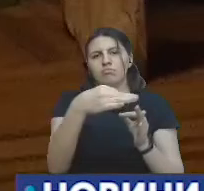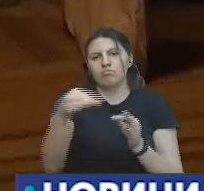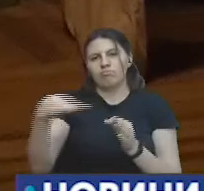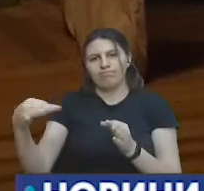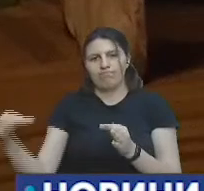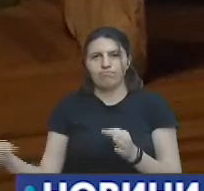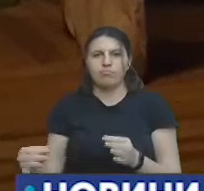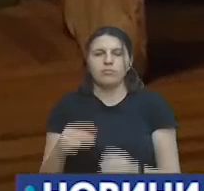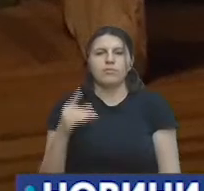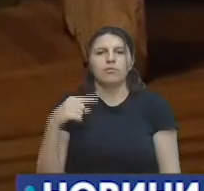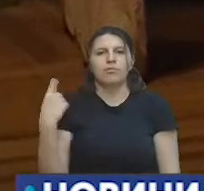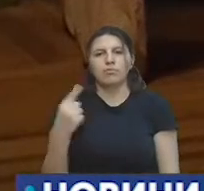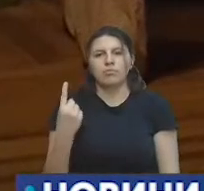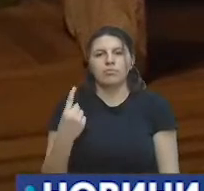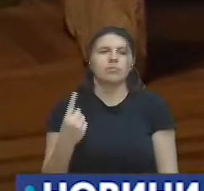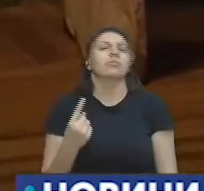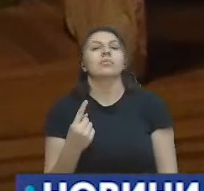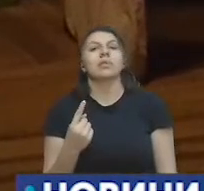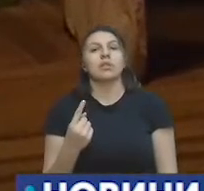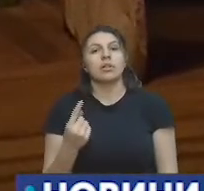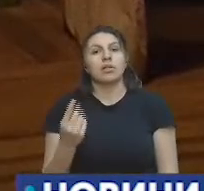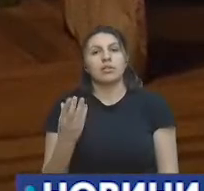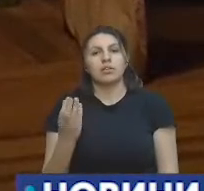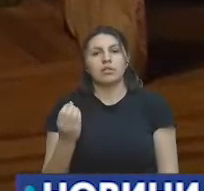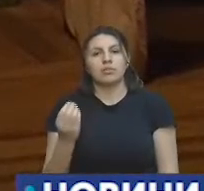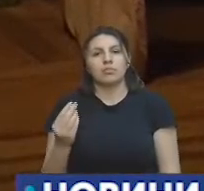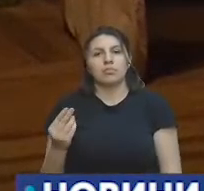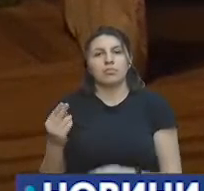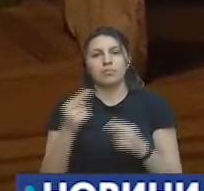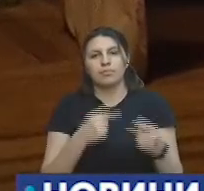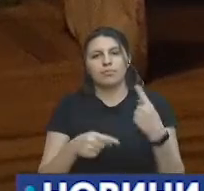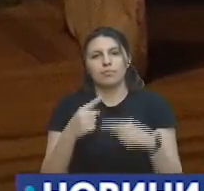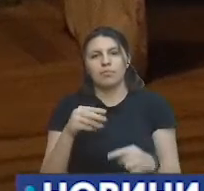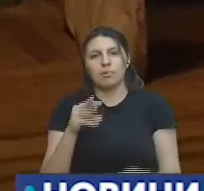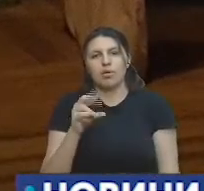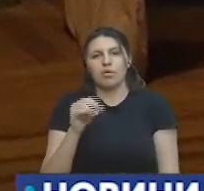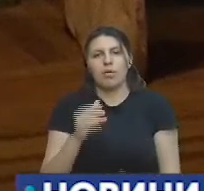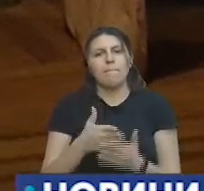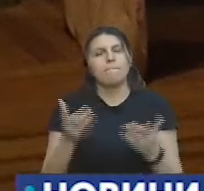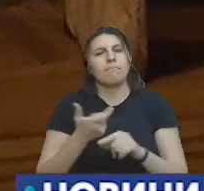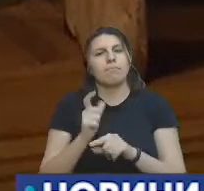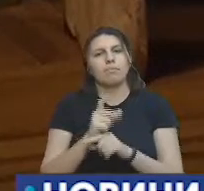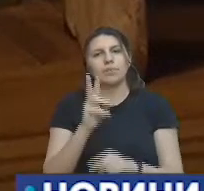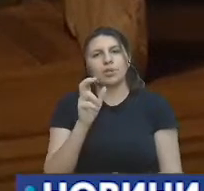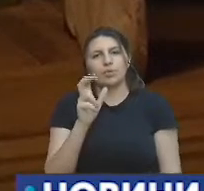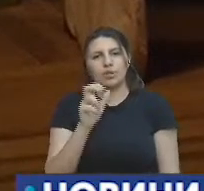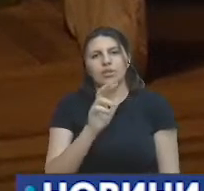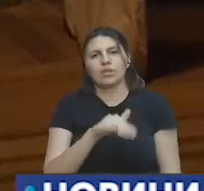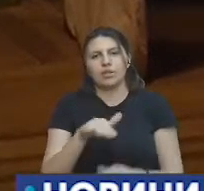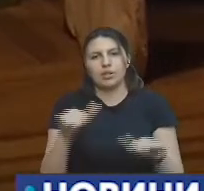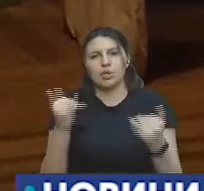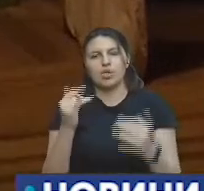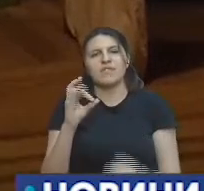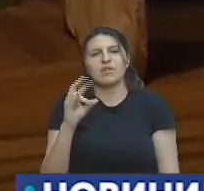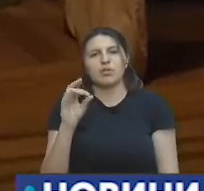області. Щойно повернулися з Миронівського. Там більш ніж 300 дітей було на наших виставах. Сьогодні Світлодарськ,